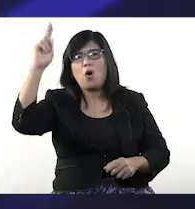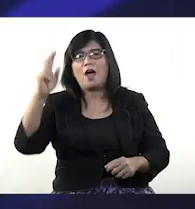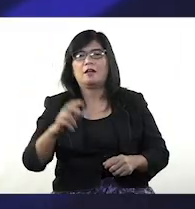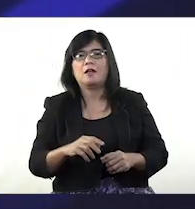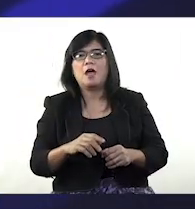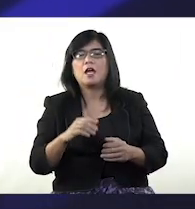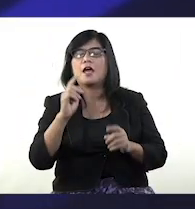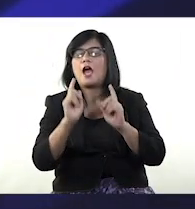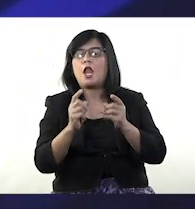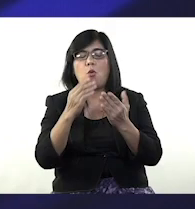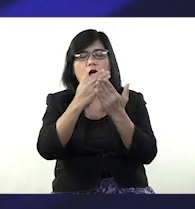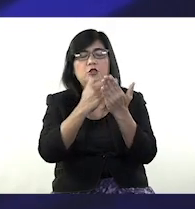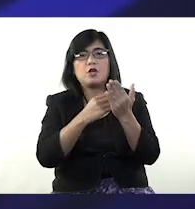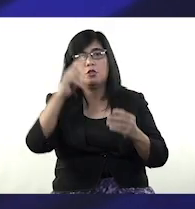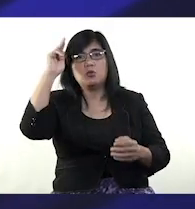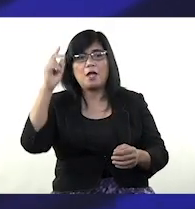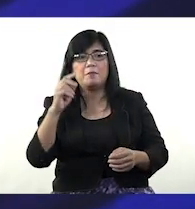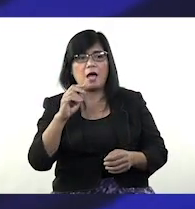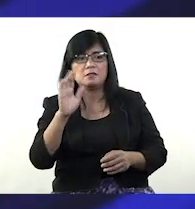aturan-aturan yang ada